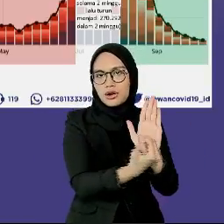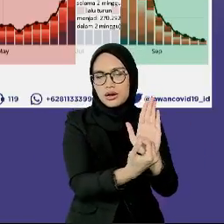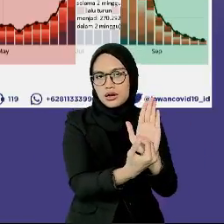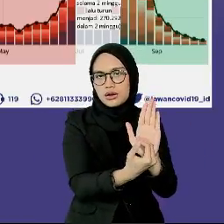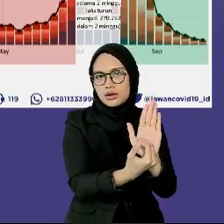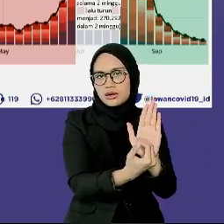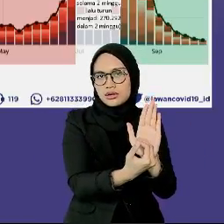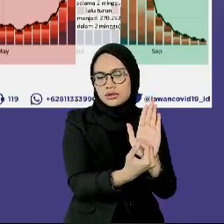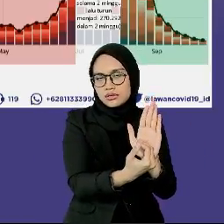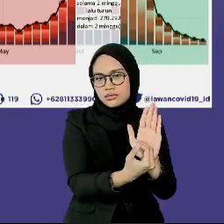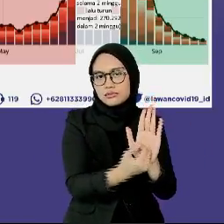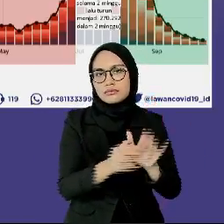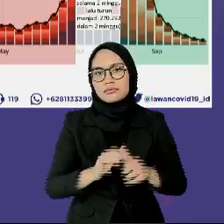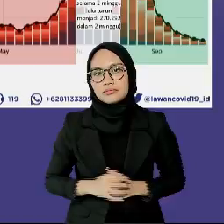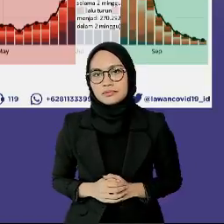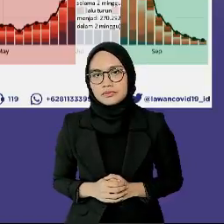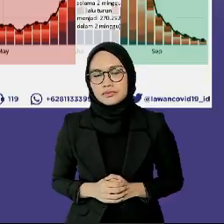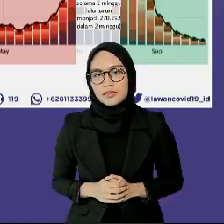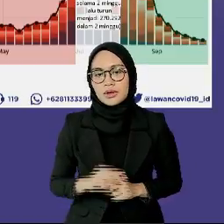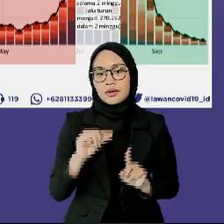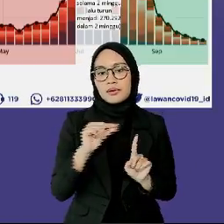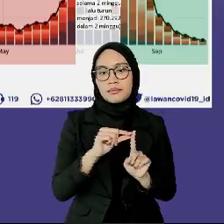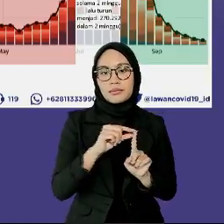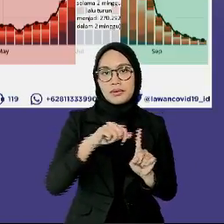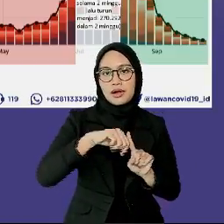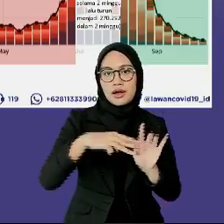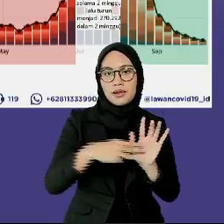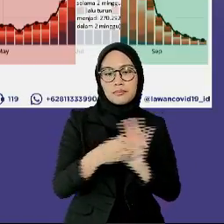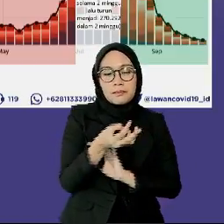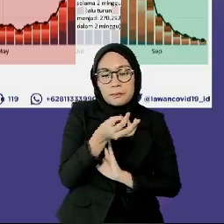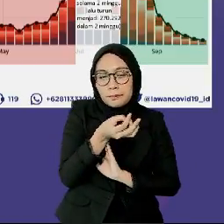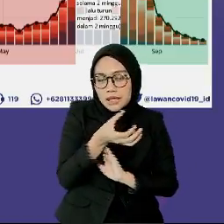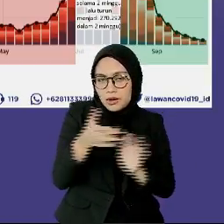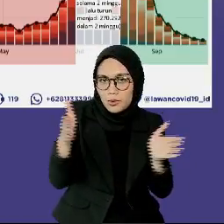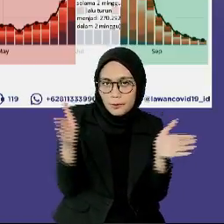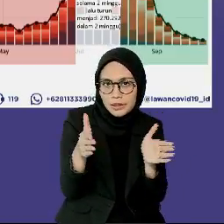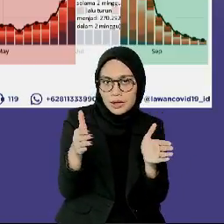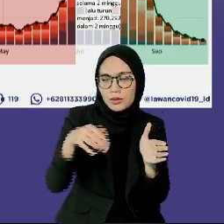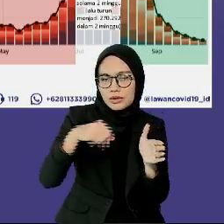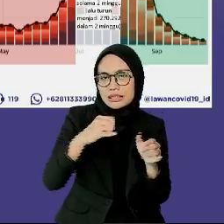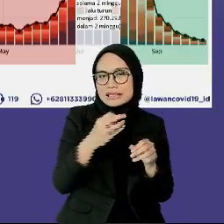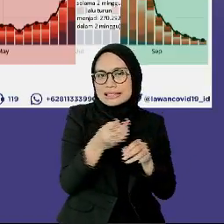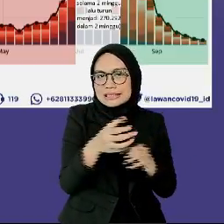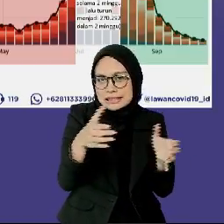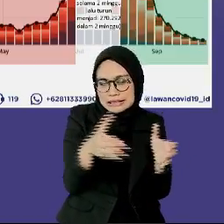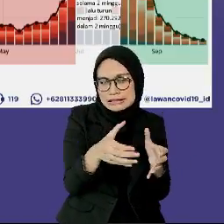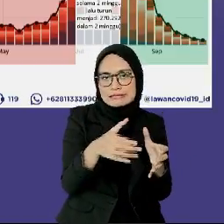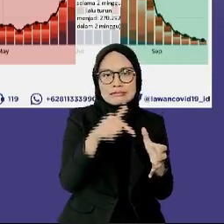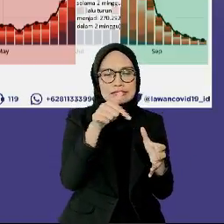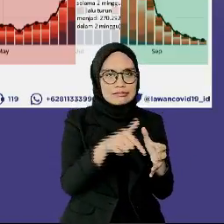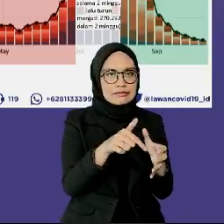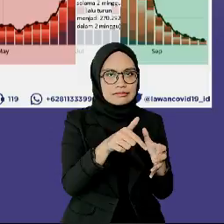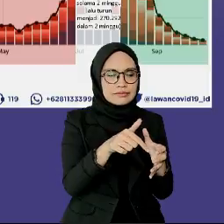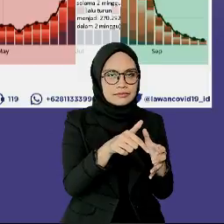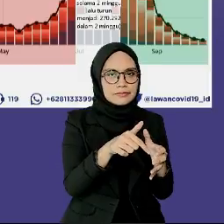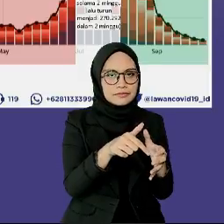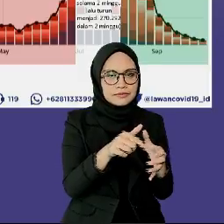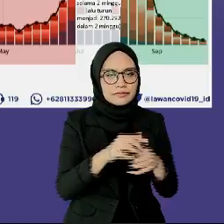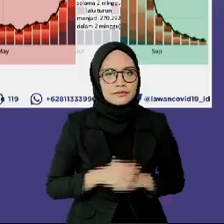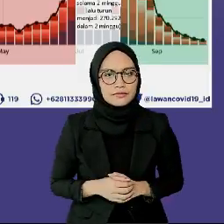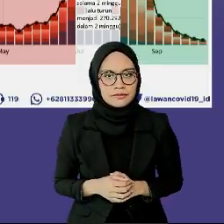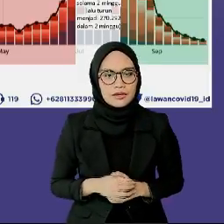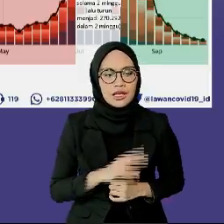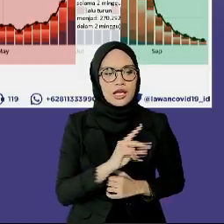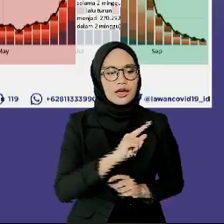transisi. Sementara PPKM Mikro yang dilakukan serentak oleh seluruh daerah dengan penyesuaian situasi hingga